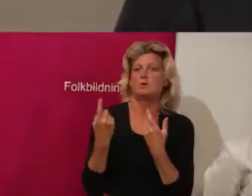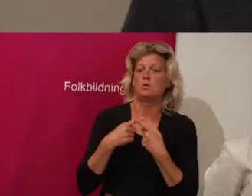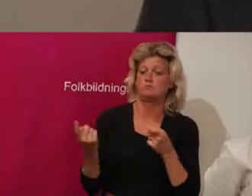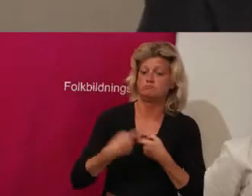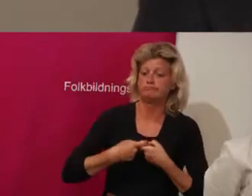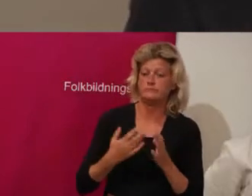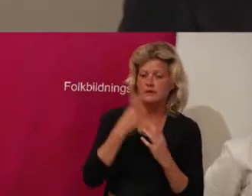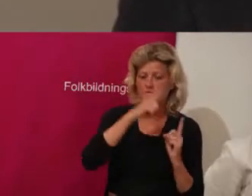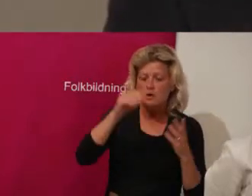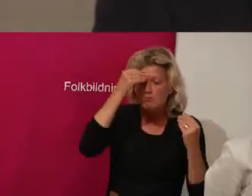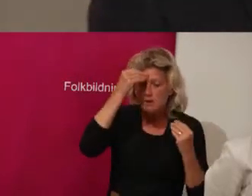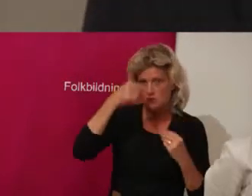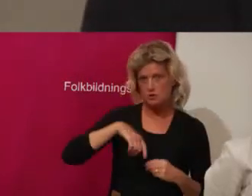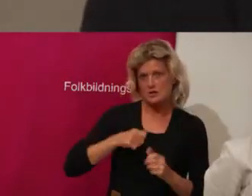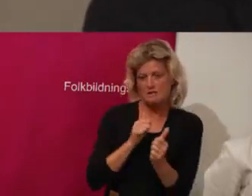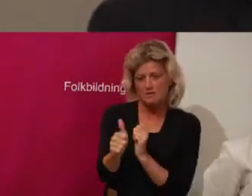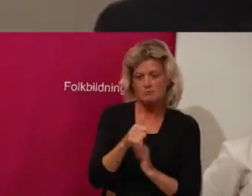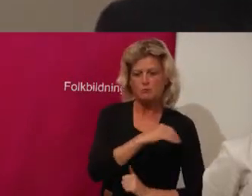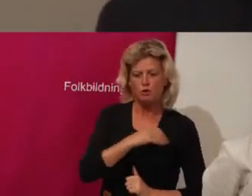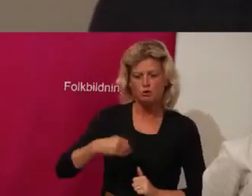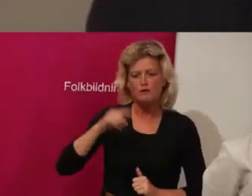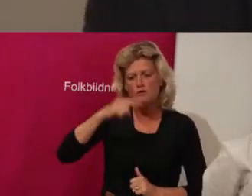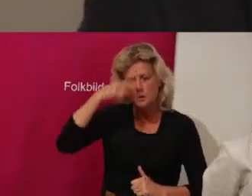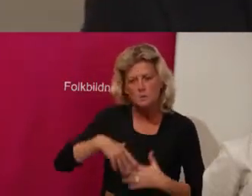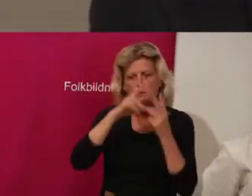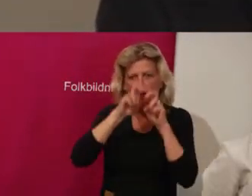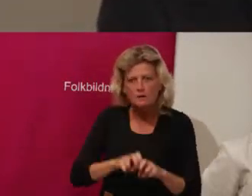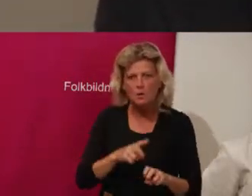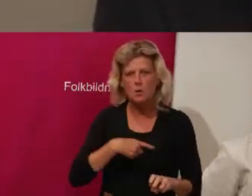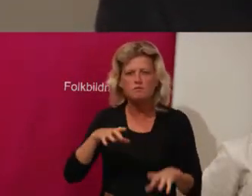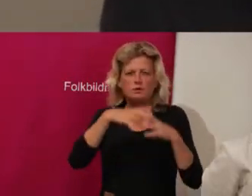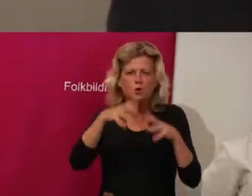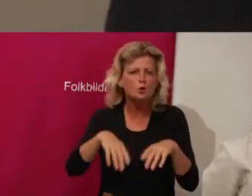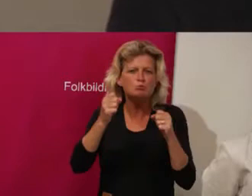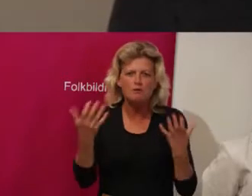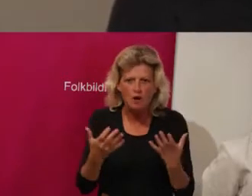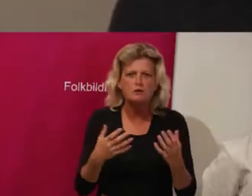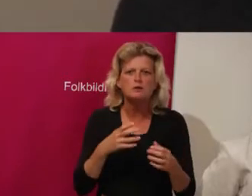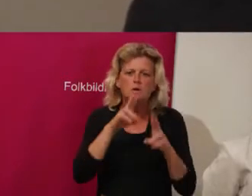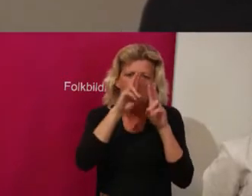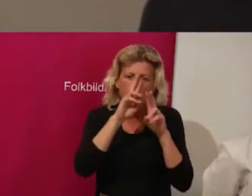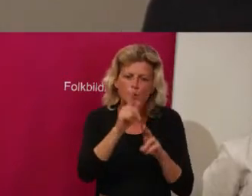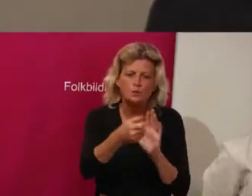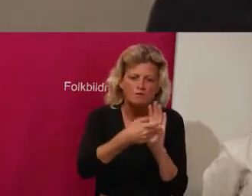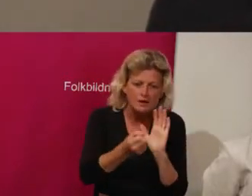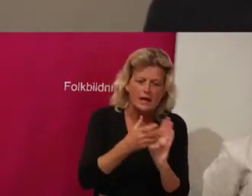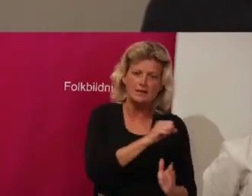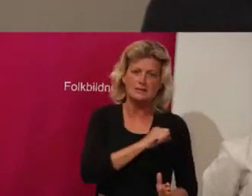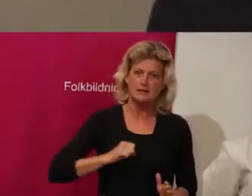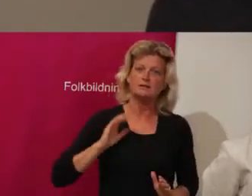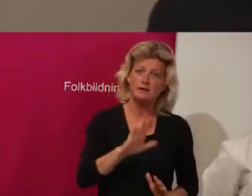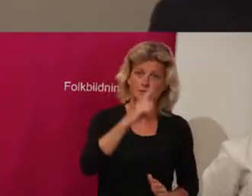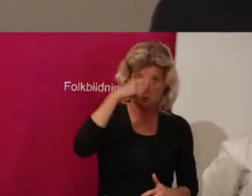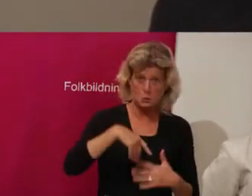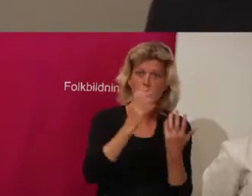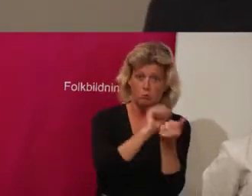säga. Jag kommer från Myndigheten för kulturanalys och vårt övergripande uppdrag är ju att utvärdera regeringens kulturpolitik. Ganska spännande